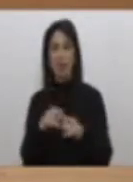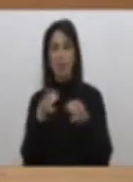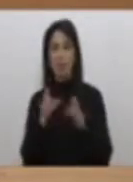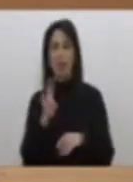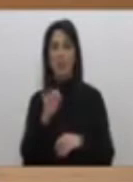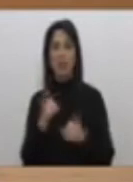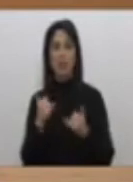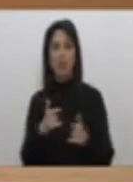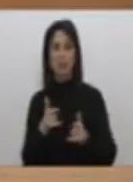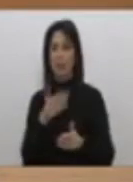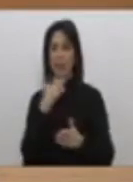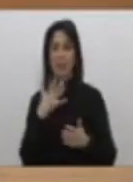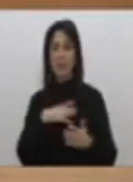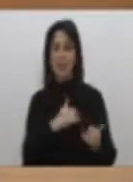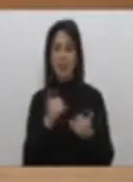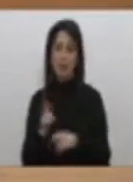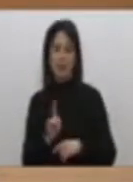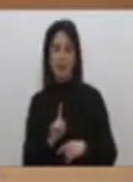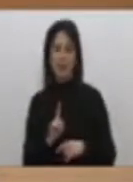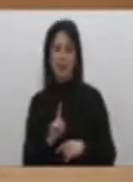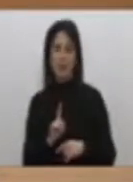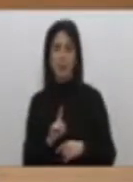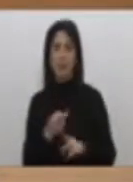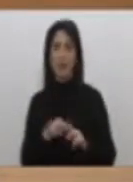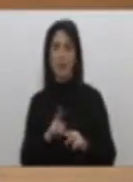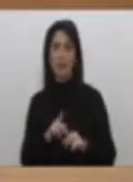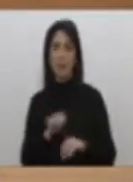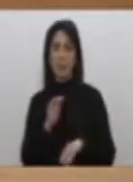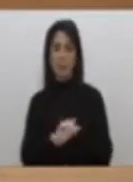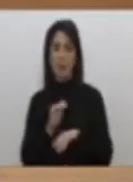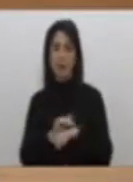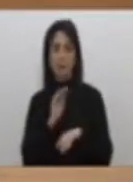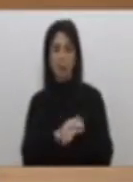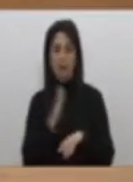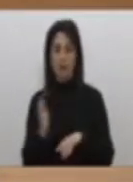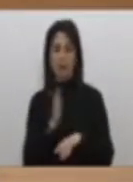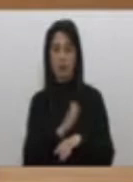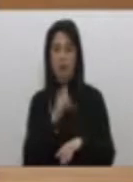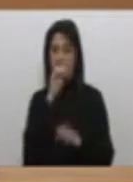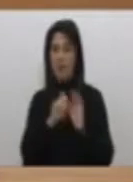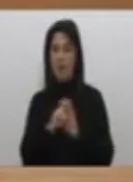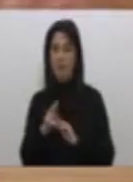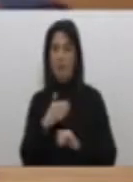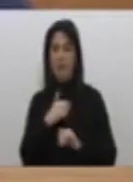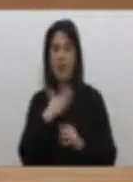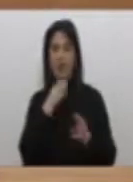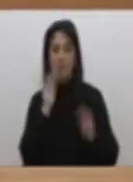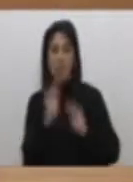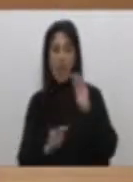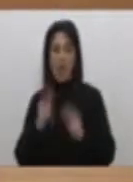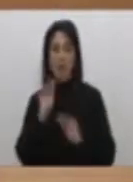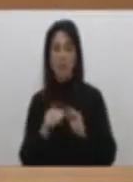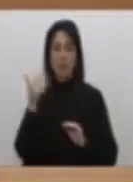არის დღეს მზად საქართველოსთვისო. ამიტომ ფაქტები არის ფაქტები. ვერ გაექცევით როგორც არ დაშალამაზო შენ და შენმა